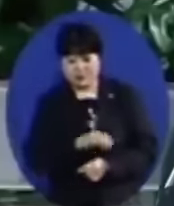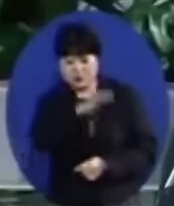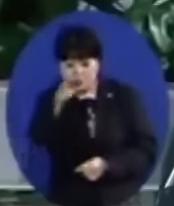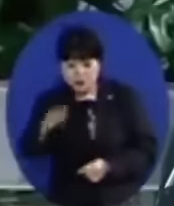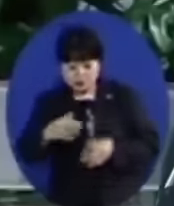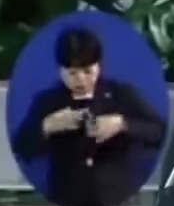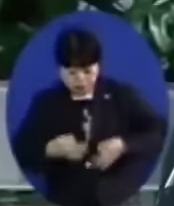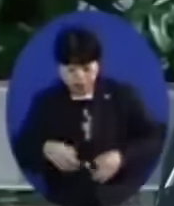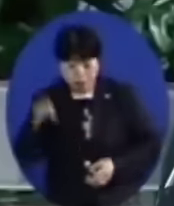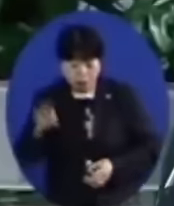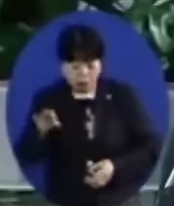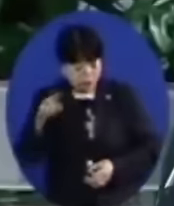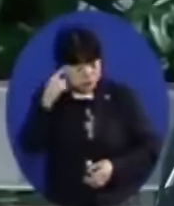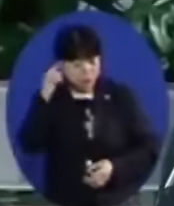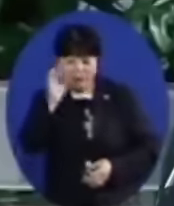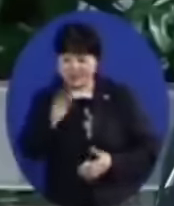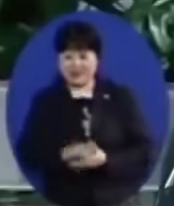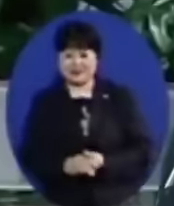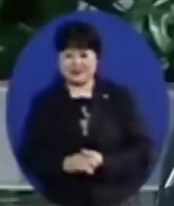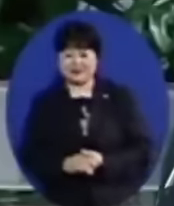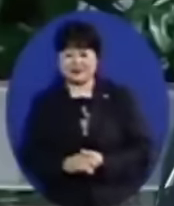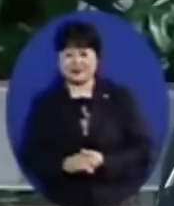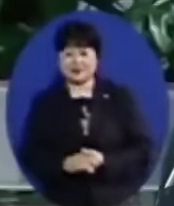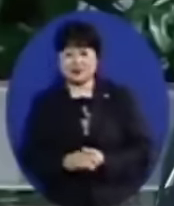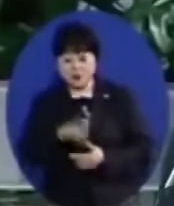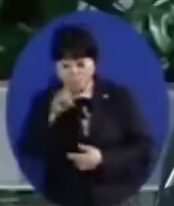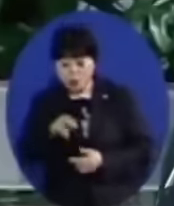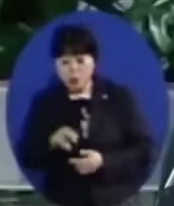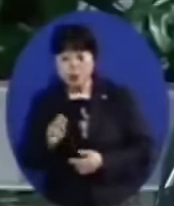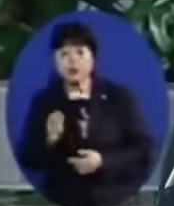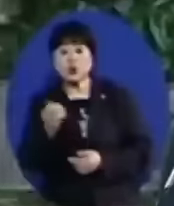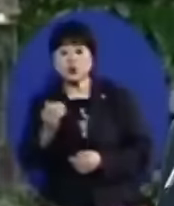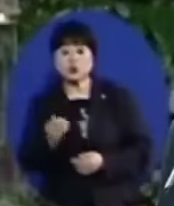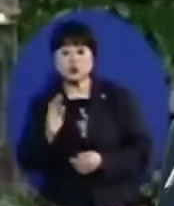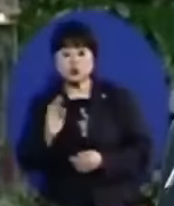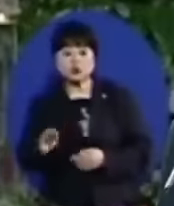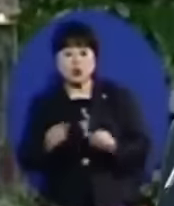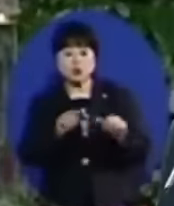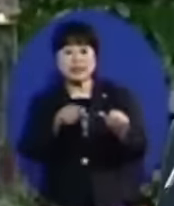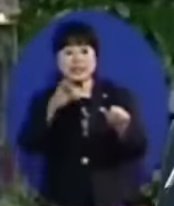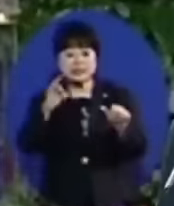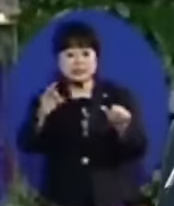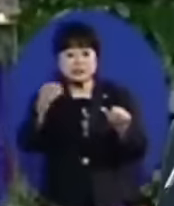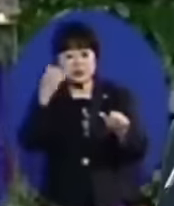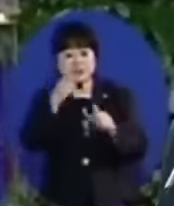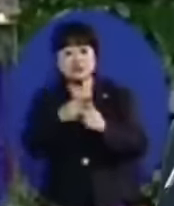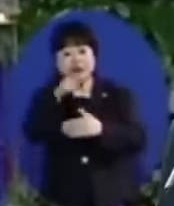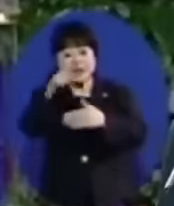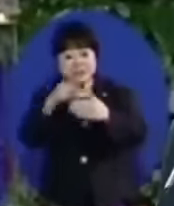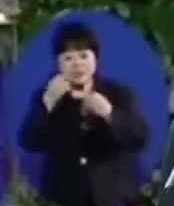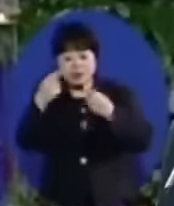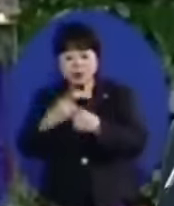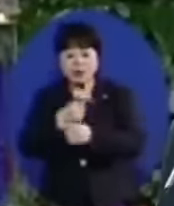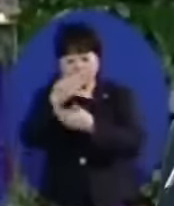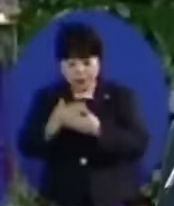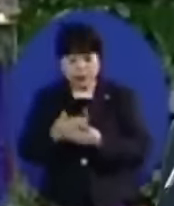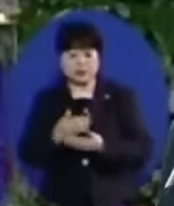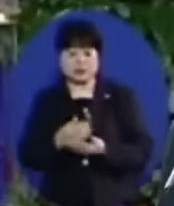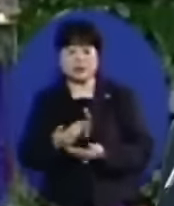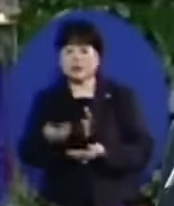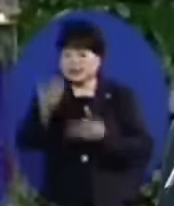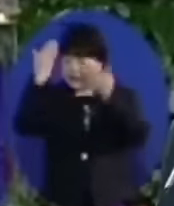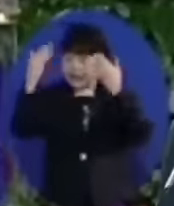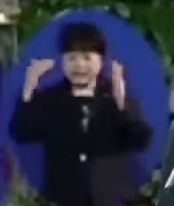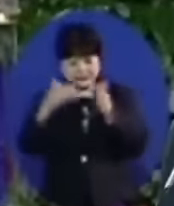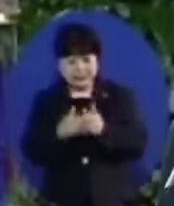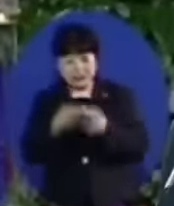우리를 그렇게 생각하지 않습니까? 오늘 이 성경에 고린도 후서 5장 10절에 누구든지 그리스도 안에 있으면 새로운 피조물이라, 이전 것은